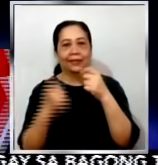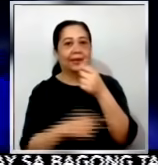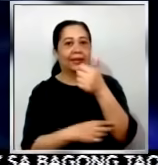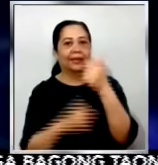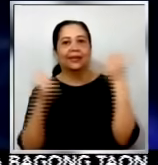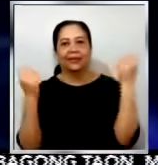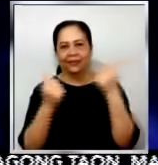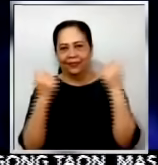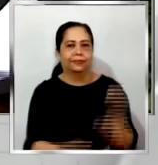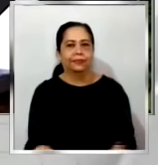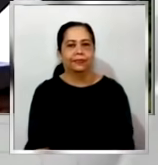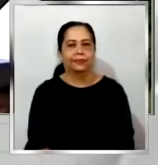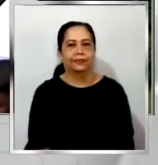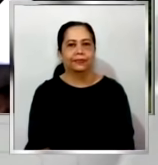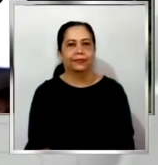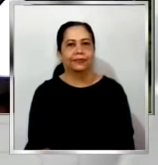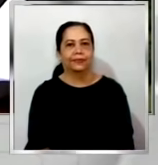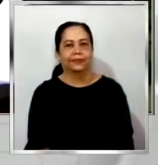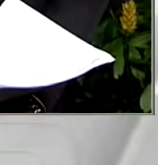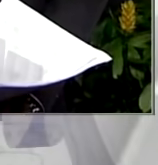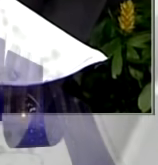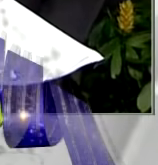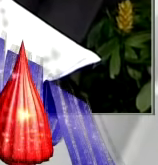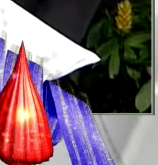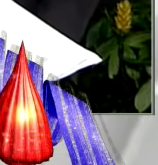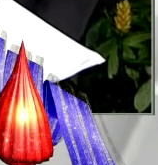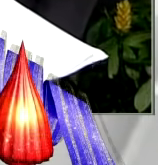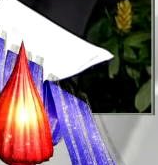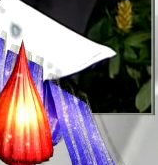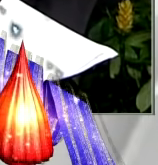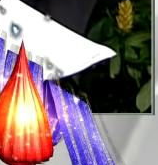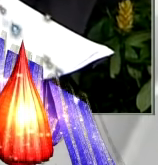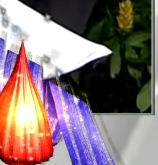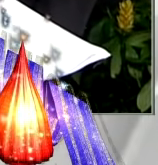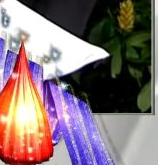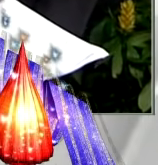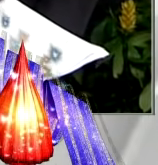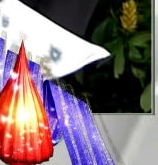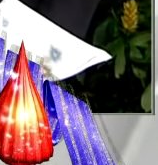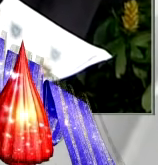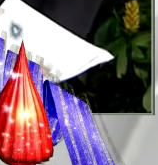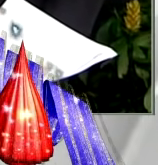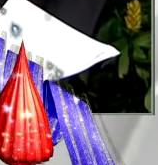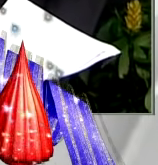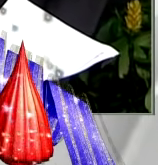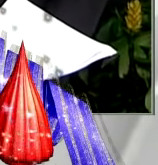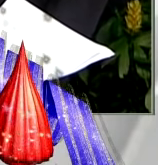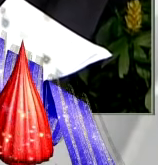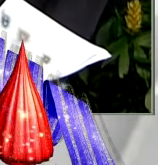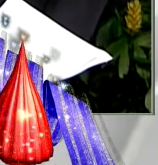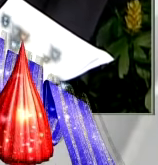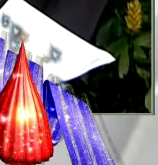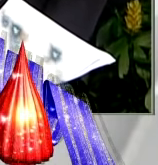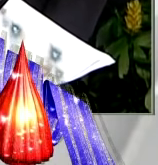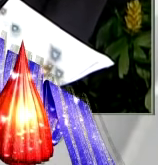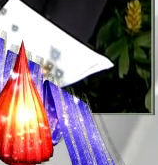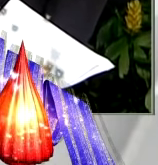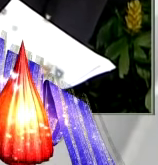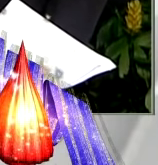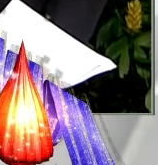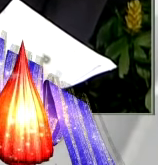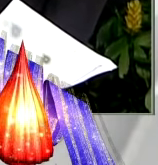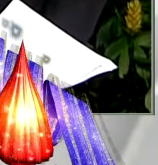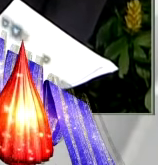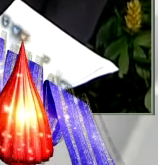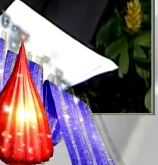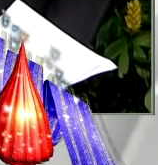sa showbiz. Mga kapuso, 12 araw na lang, Pasko na at tuloy pa rin ang party ng ilan.